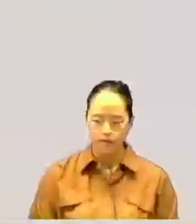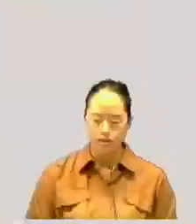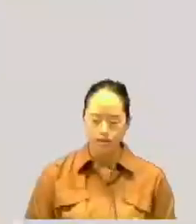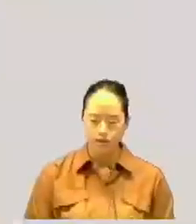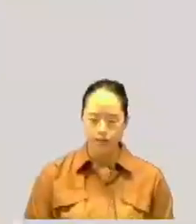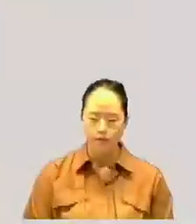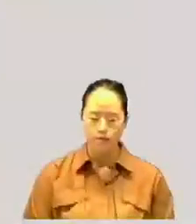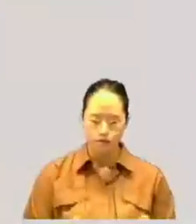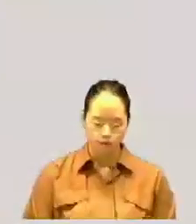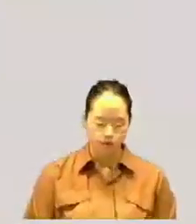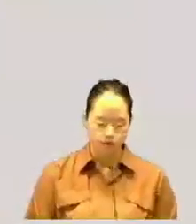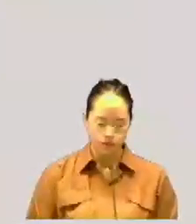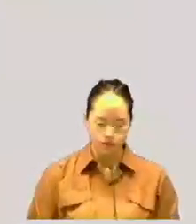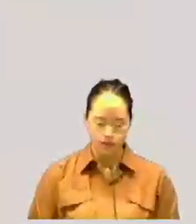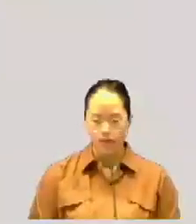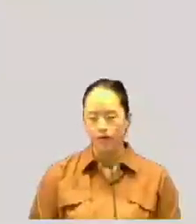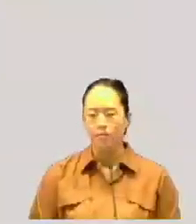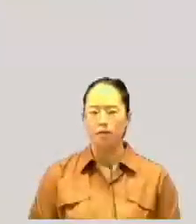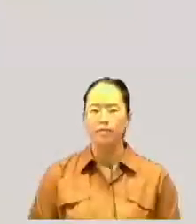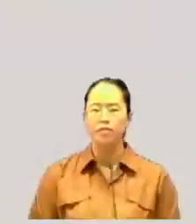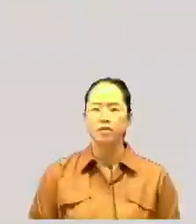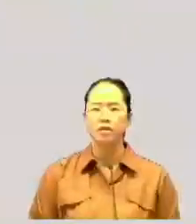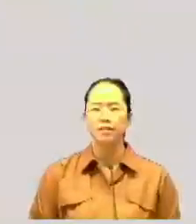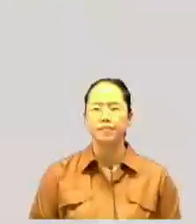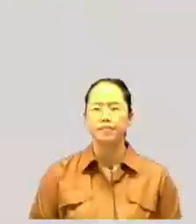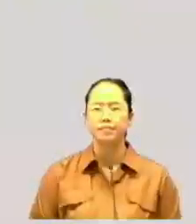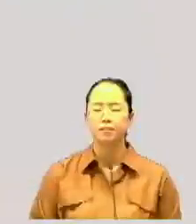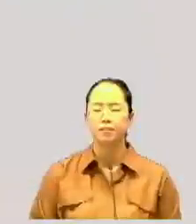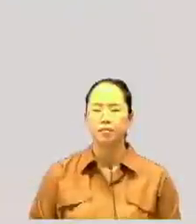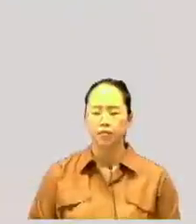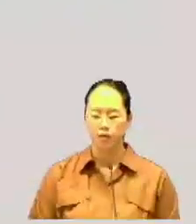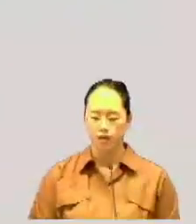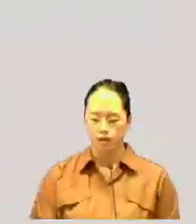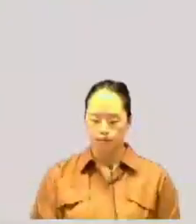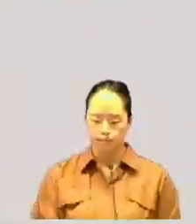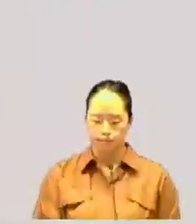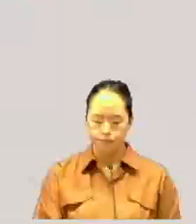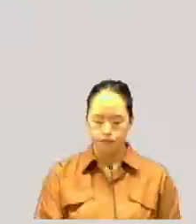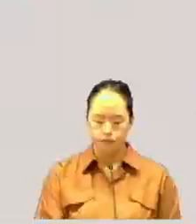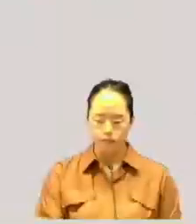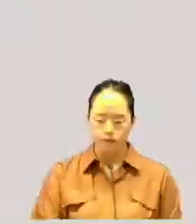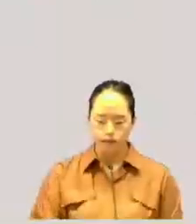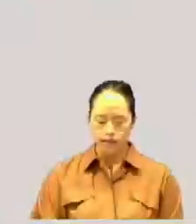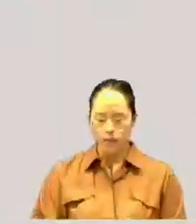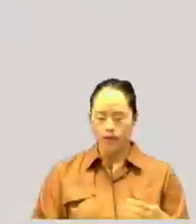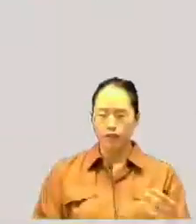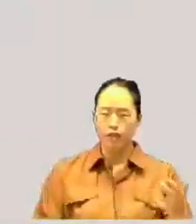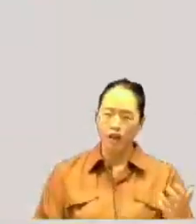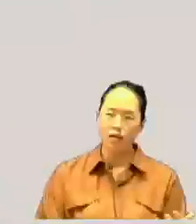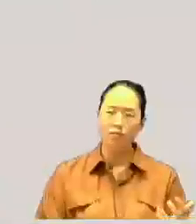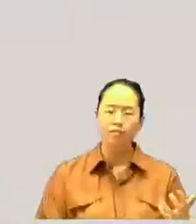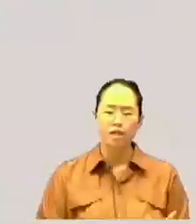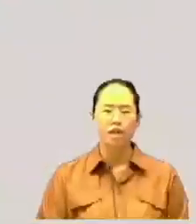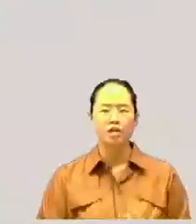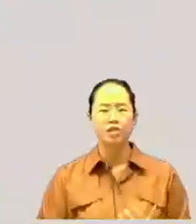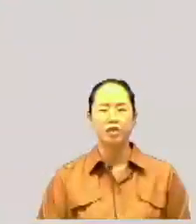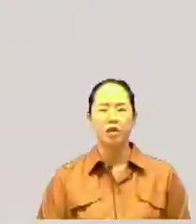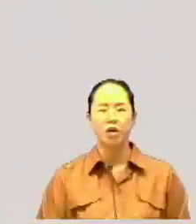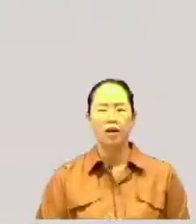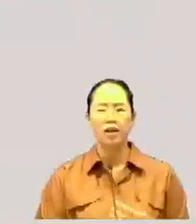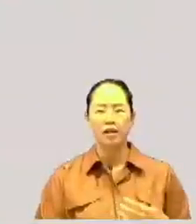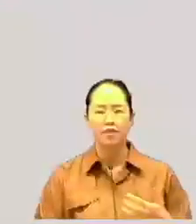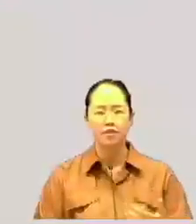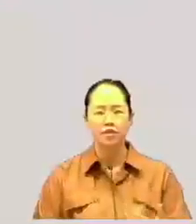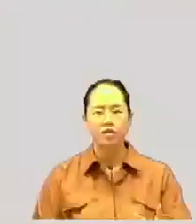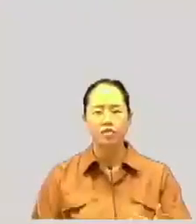1章18到19节呢，是指的是神呢邀请人给他们罪的解决方法的邀请，说只要